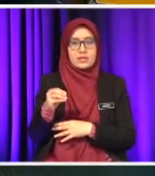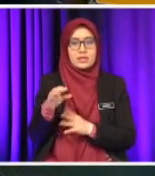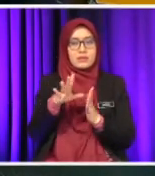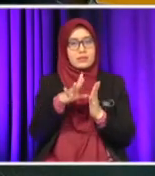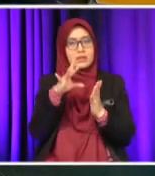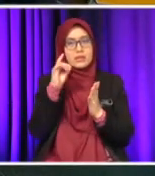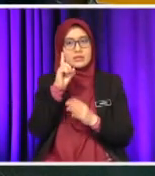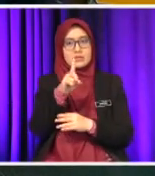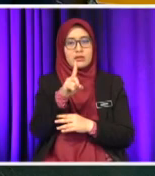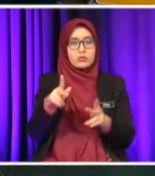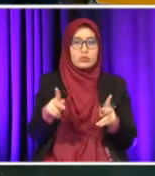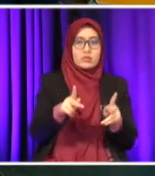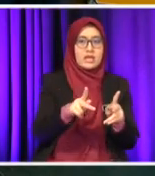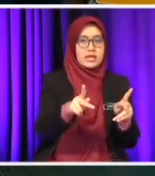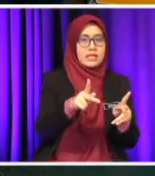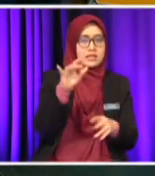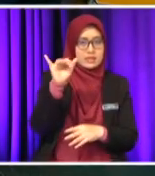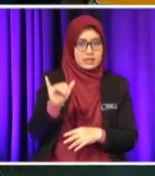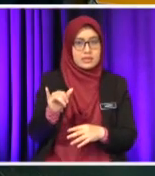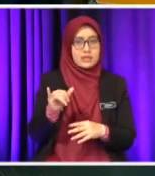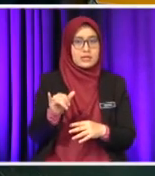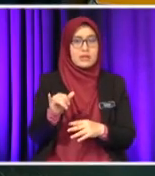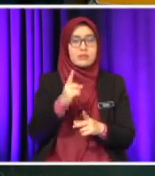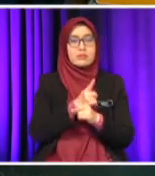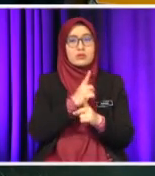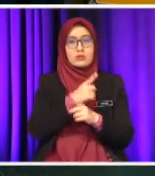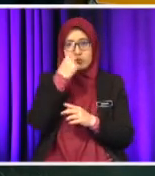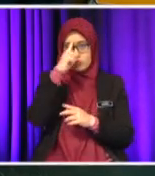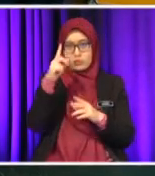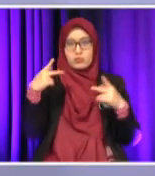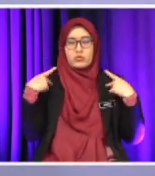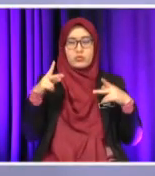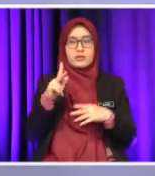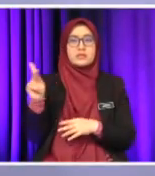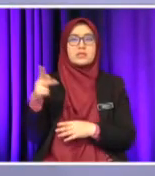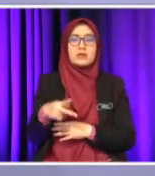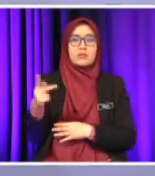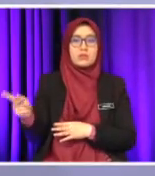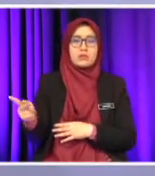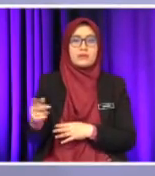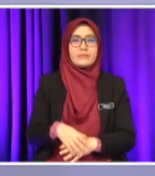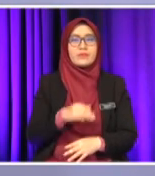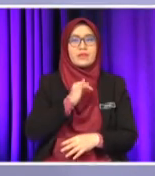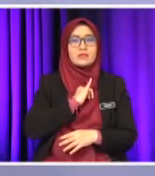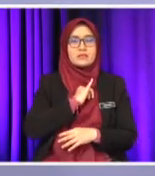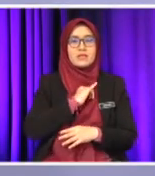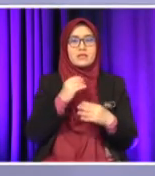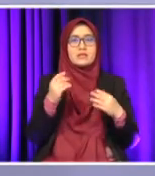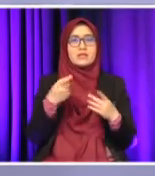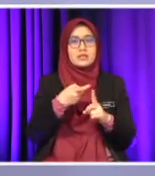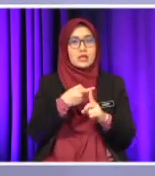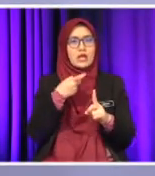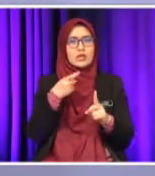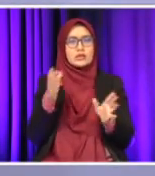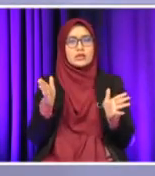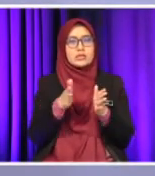kaidah yang mana aku merasa sesuai untuk memasakkan produk tadi saya ada satu impian